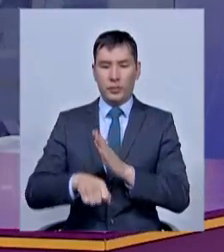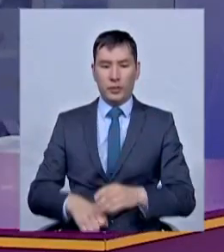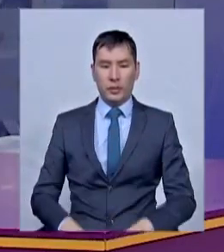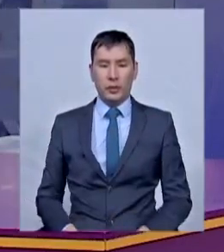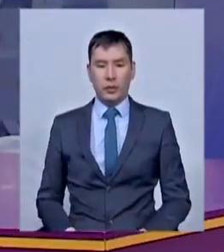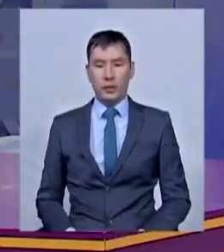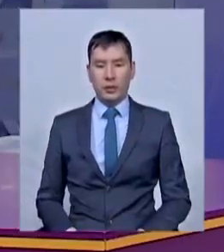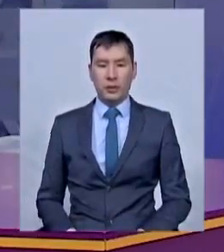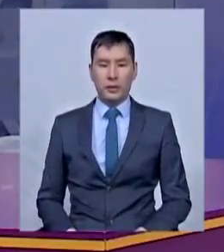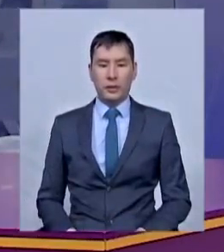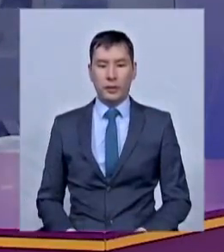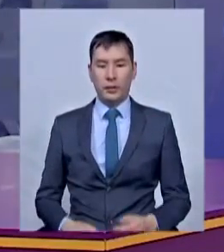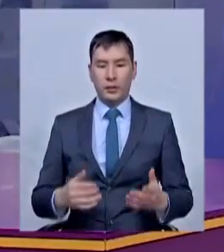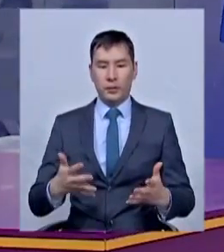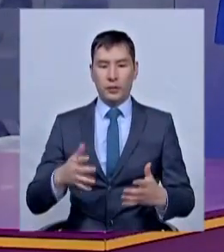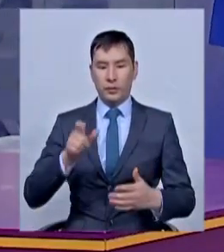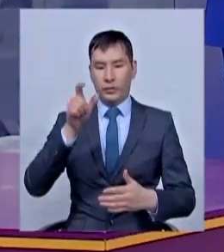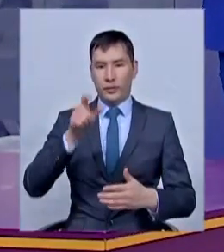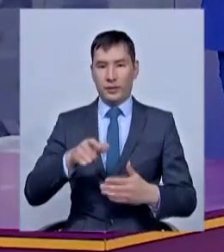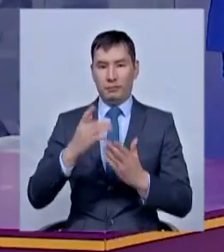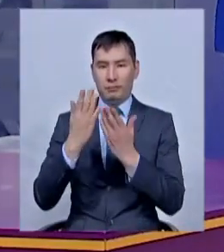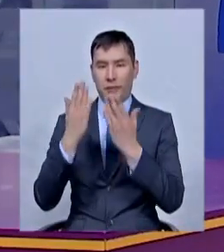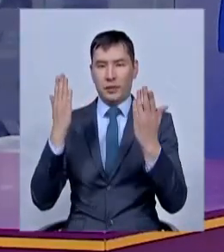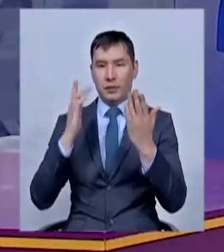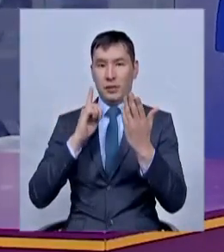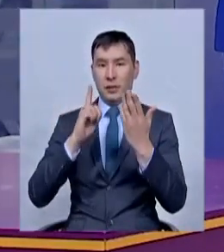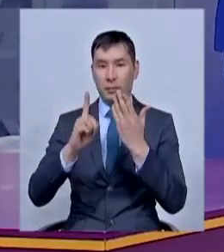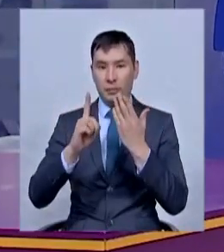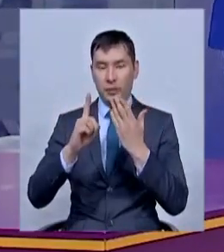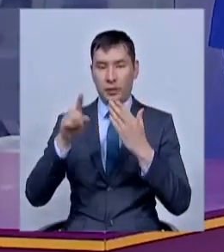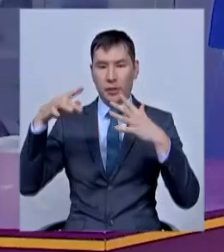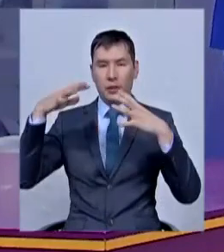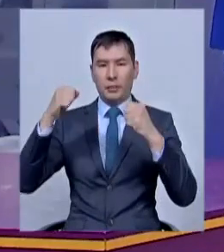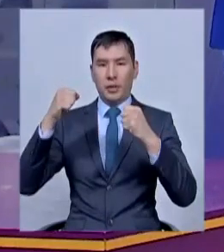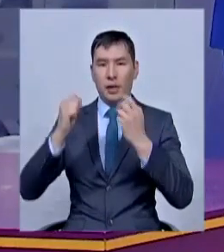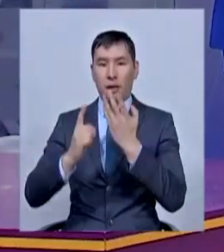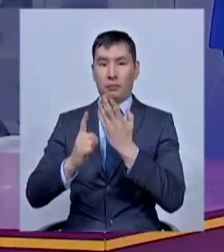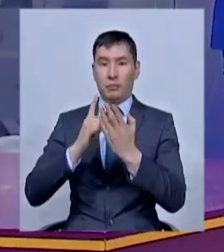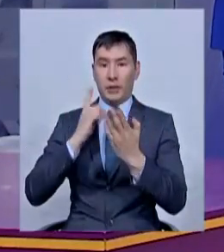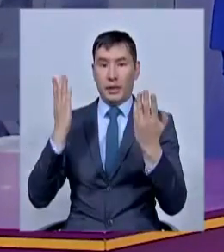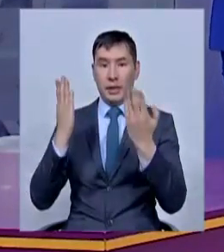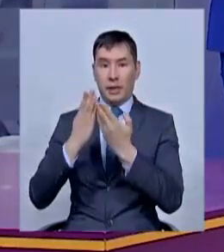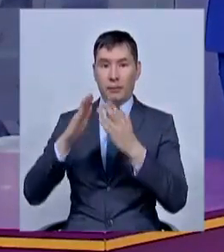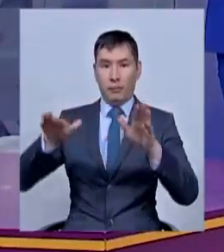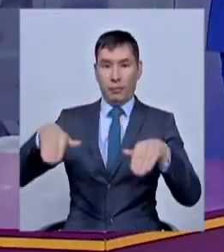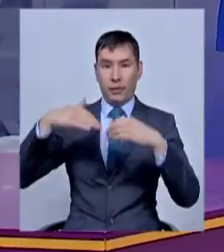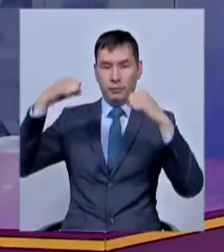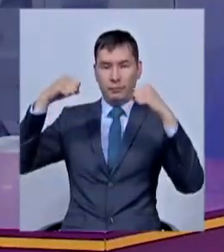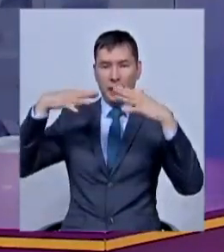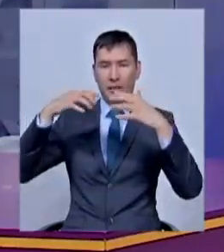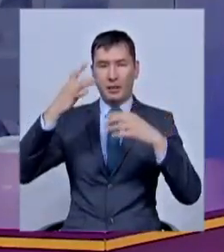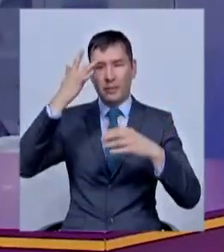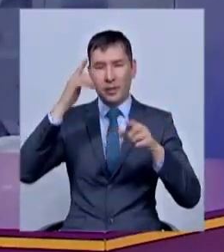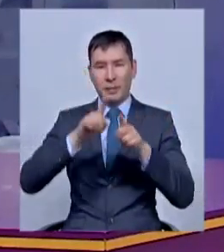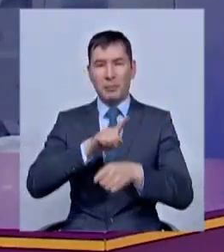сәуле шашылмайды. Осылайша көрші мемлекет вирусты жоюдың жаңа әдісін тауыпты. Испания билігі қауіптілігі жоғары